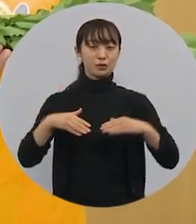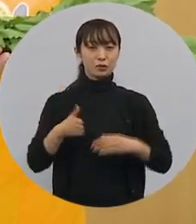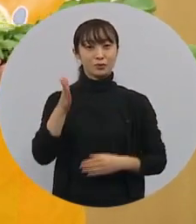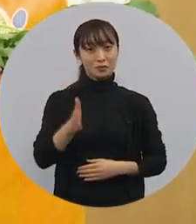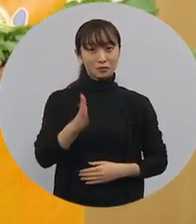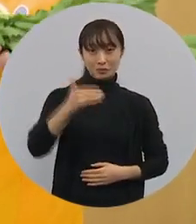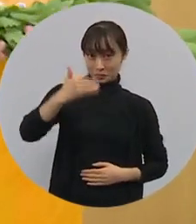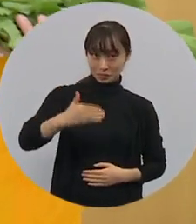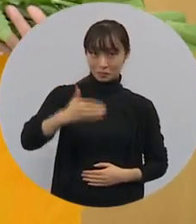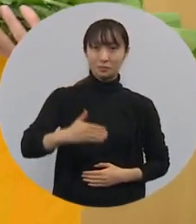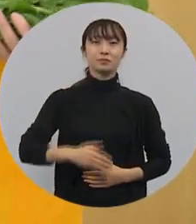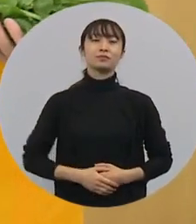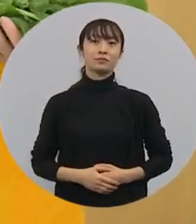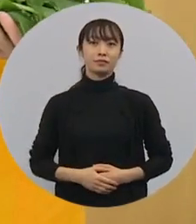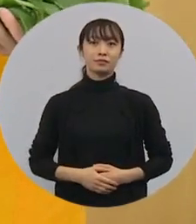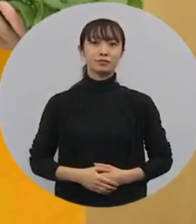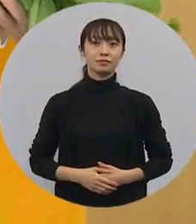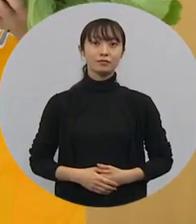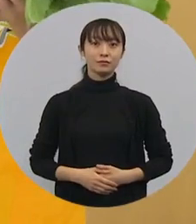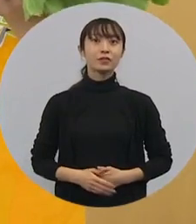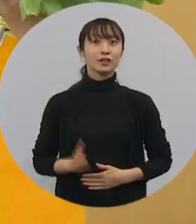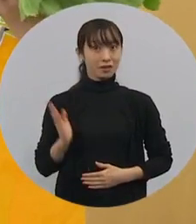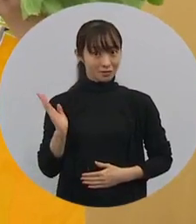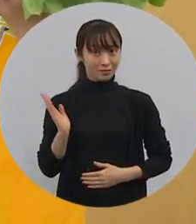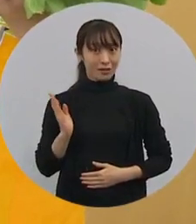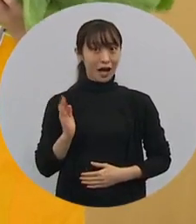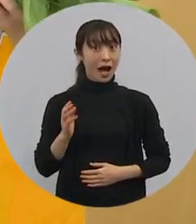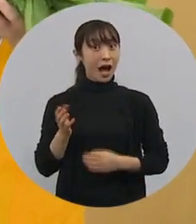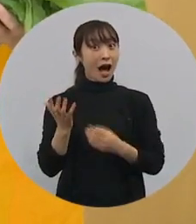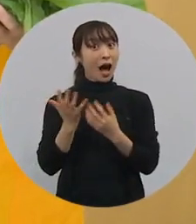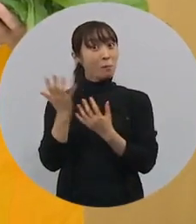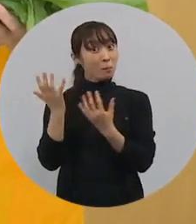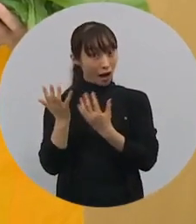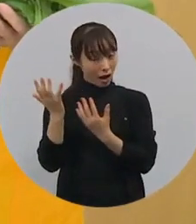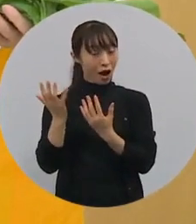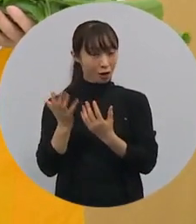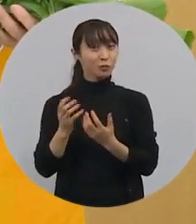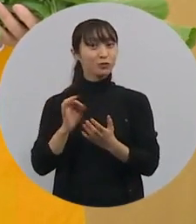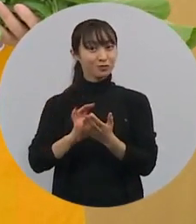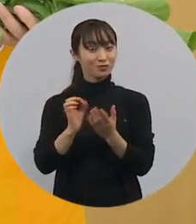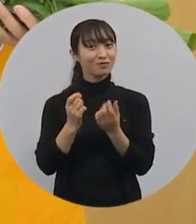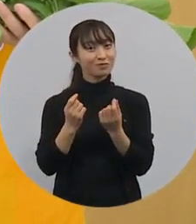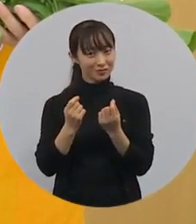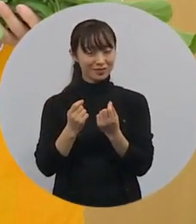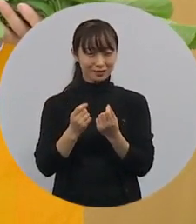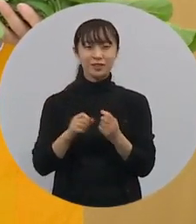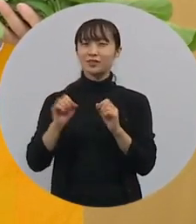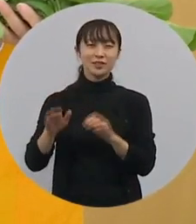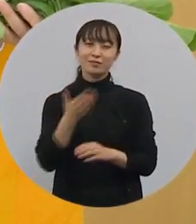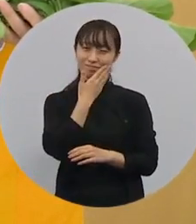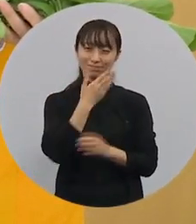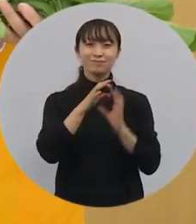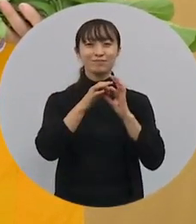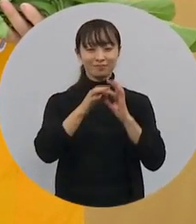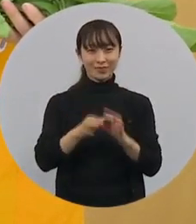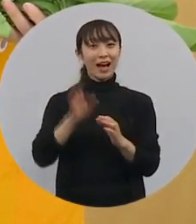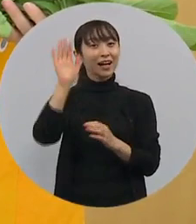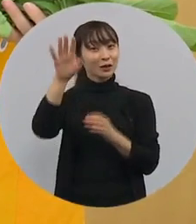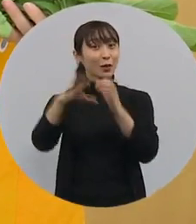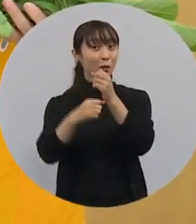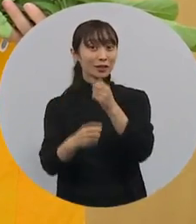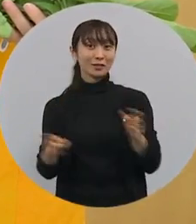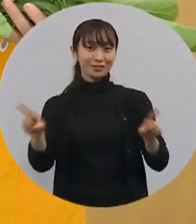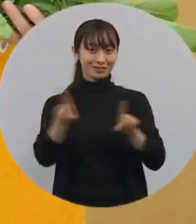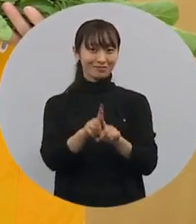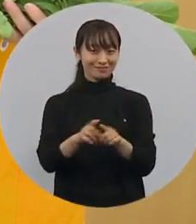。 そして今回葉っぱも入るんですね。 はい、はい、余すことなく葉っぱも後でほうれん草と一緒